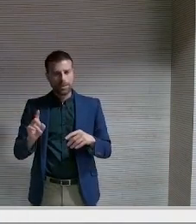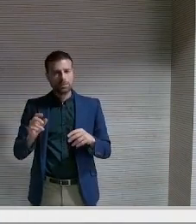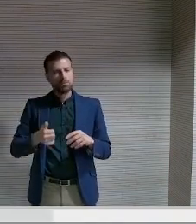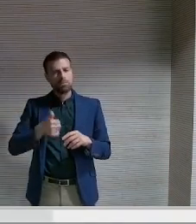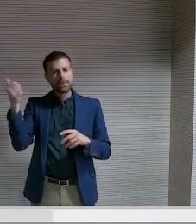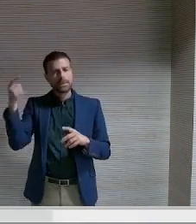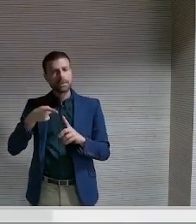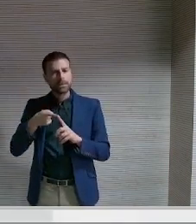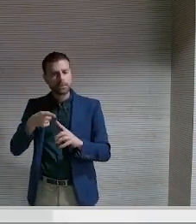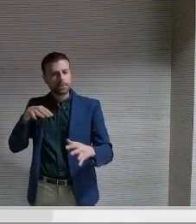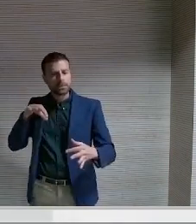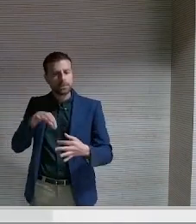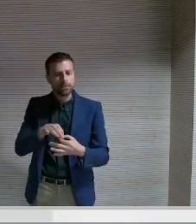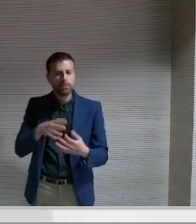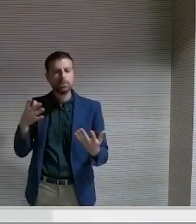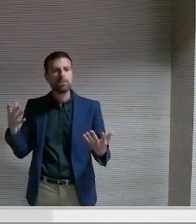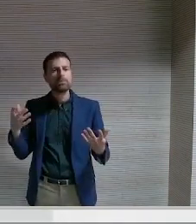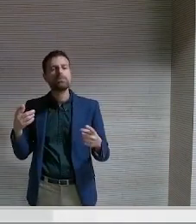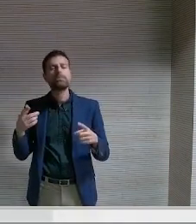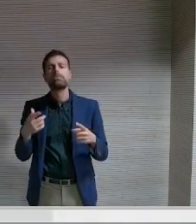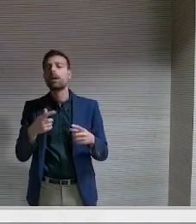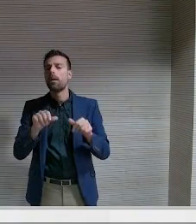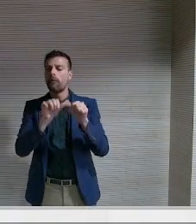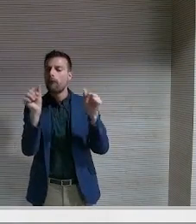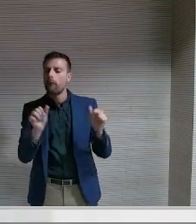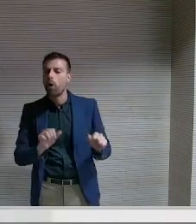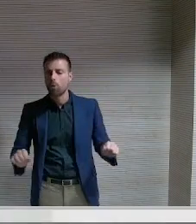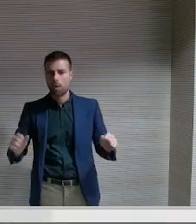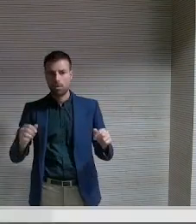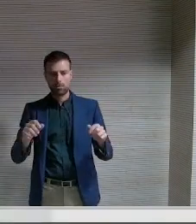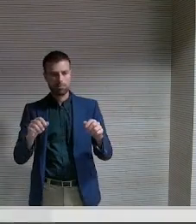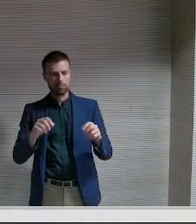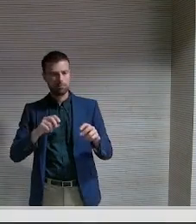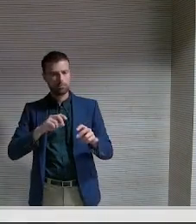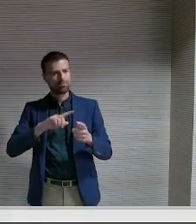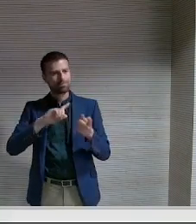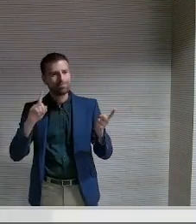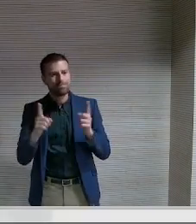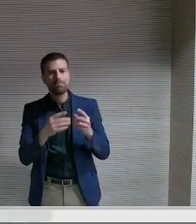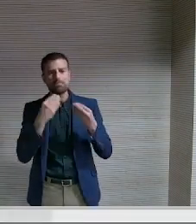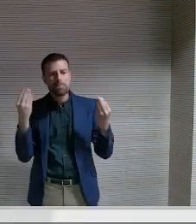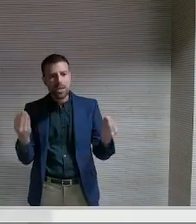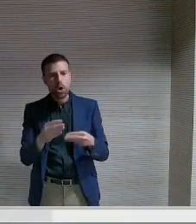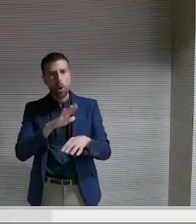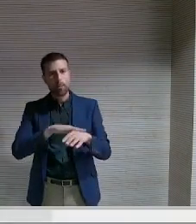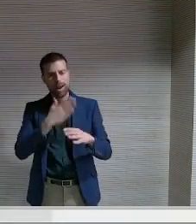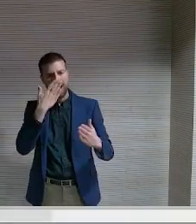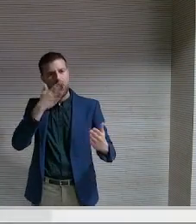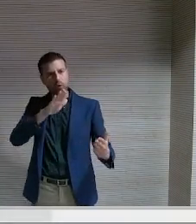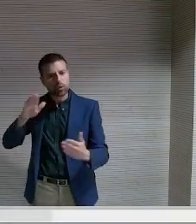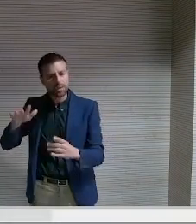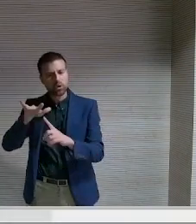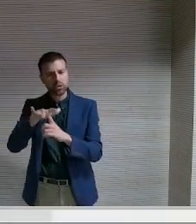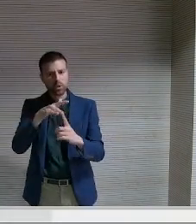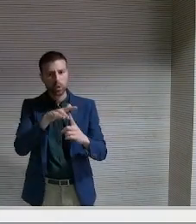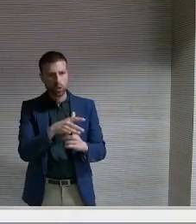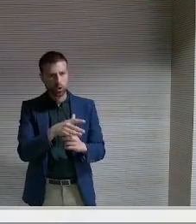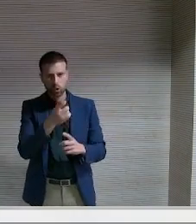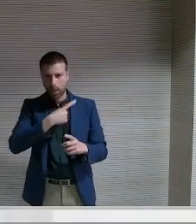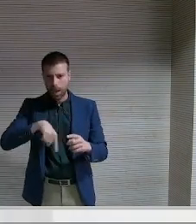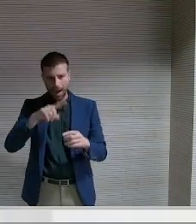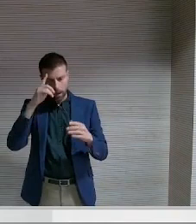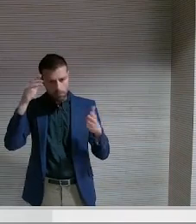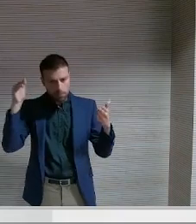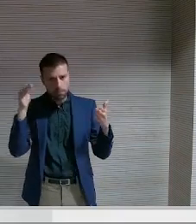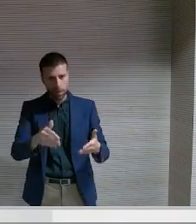amb quines són les millors receptes a l'hora d'afrontar les situacions que ens hem trobat i a les que estem immersos. I en